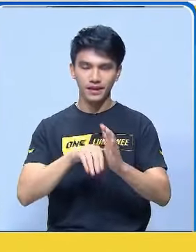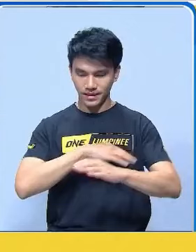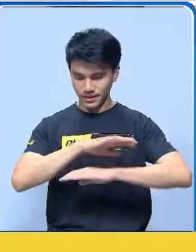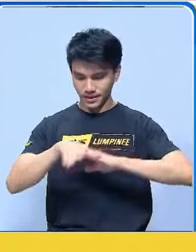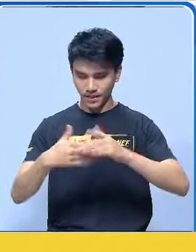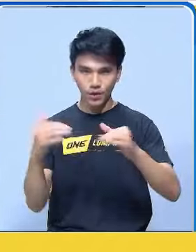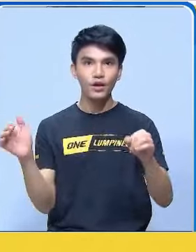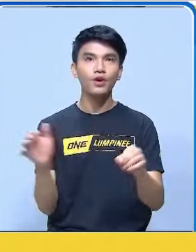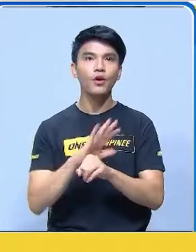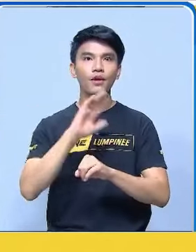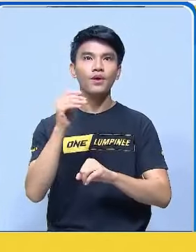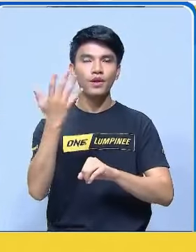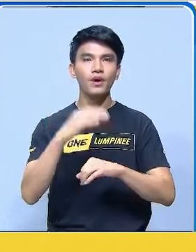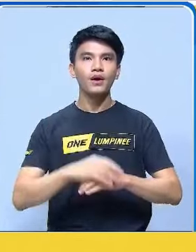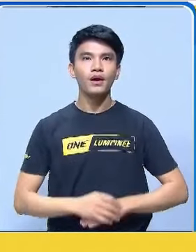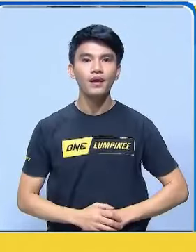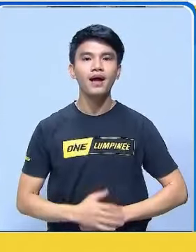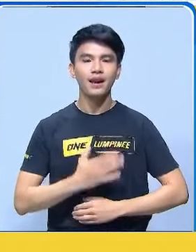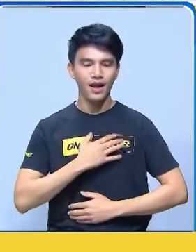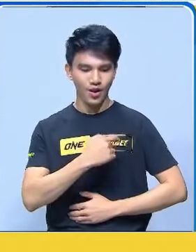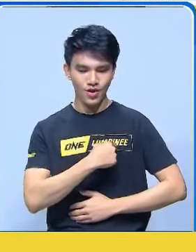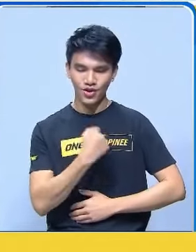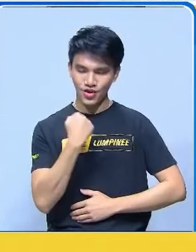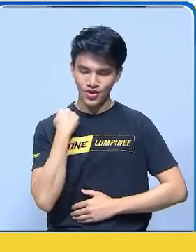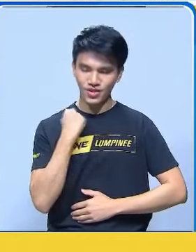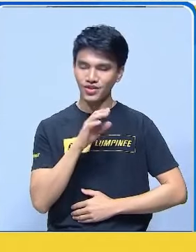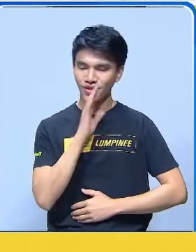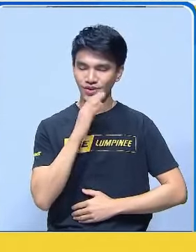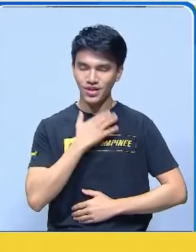สกระบวนความเราต้องมั่นใจครับถ้าไม่มั่นใจเราก็คงไม่ดำเนินการ